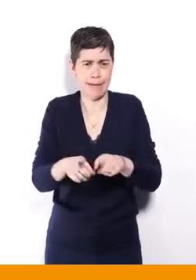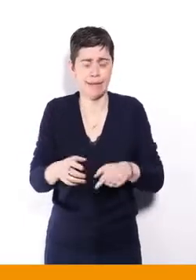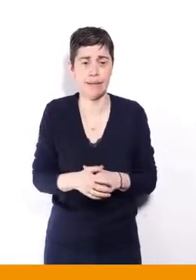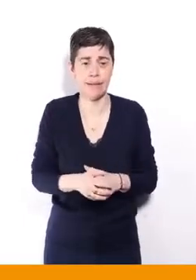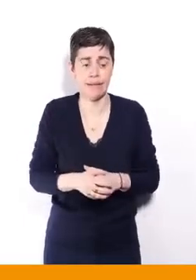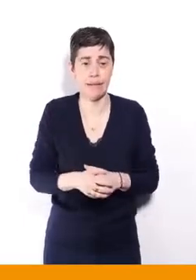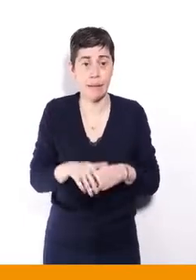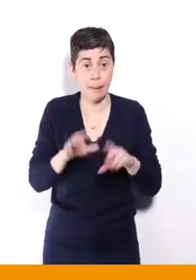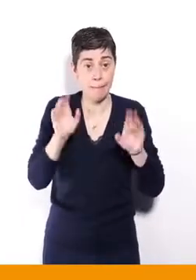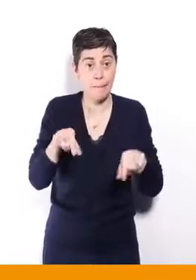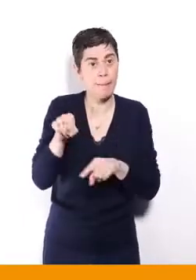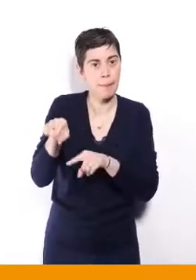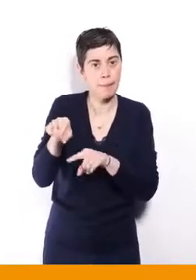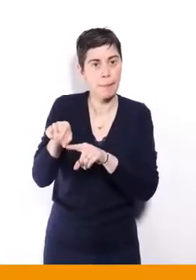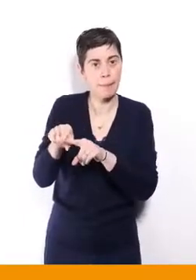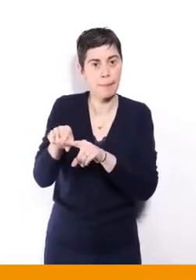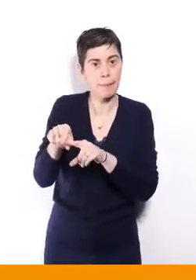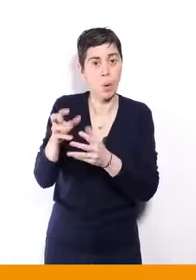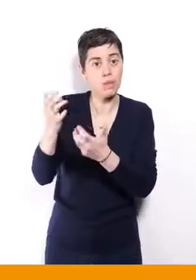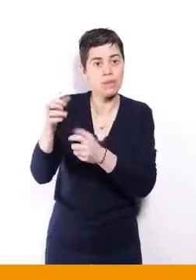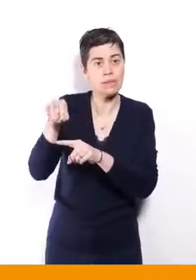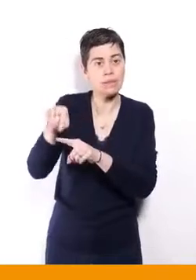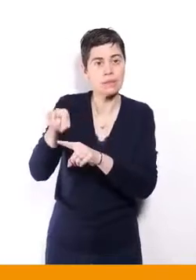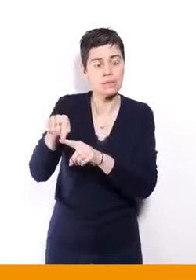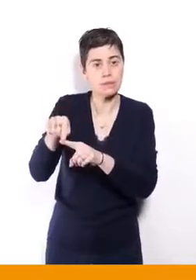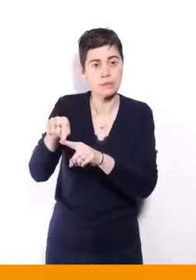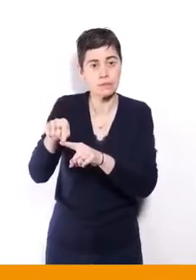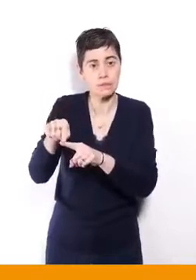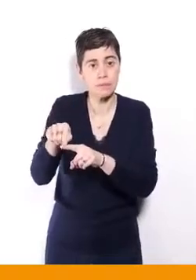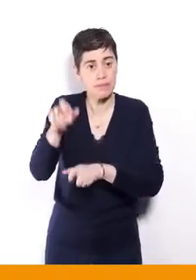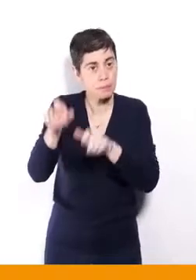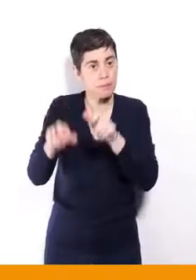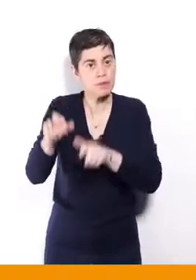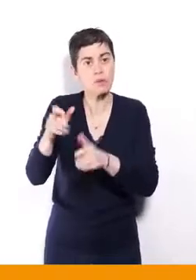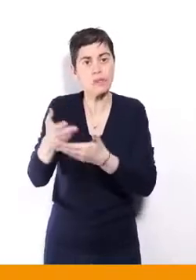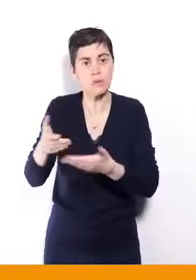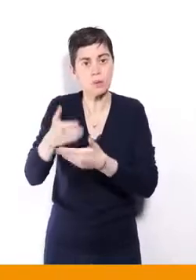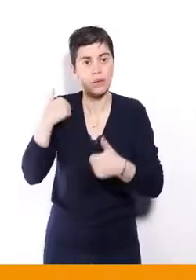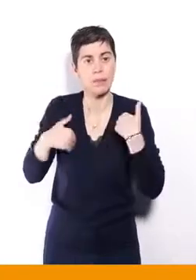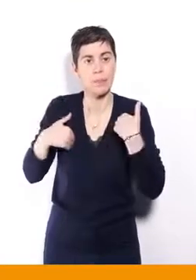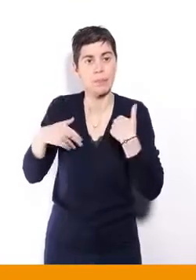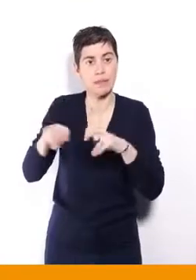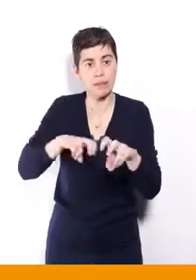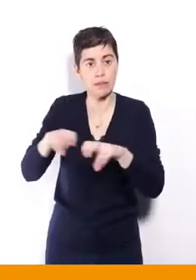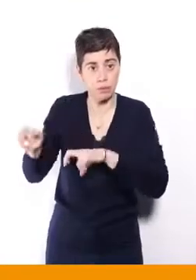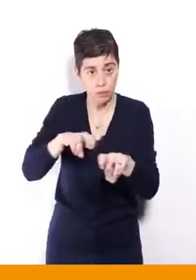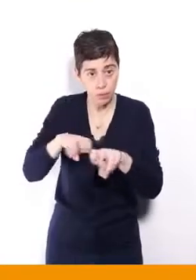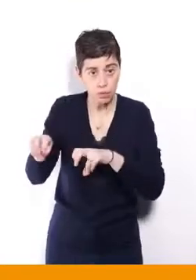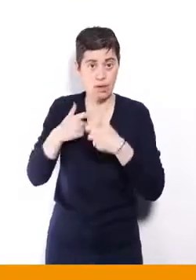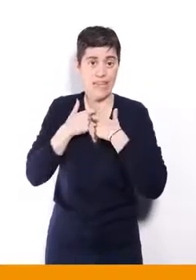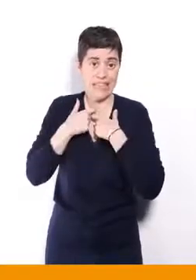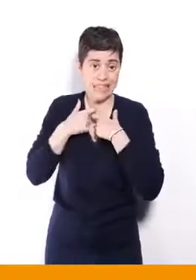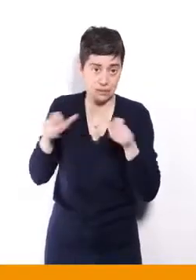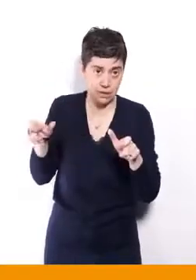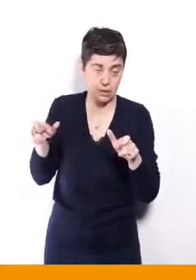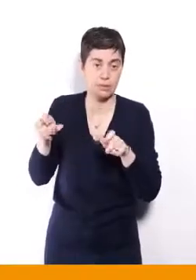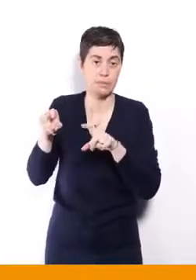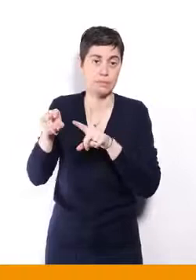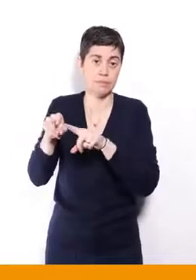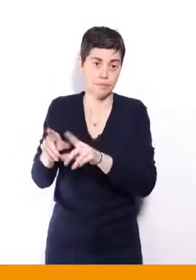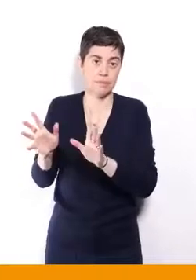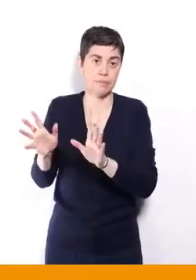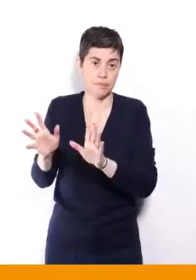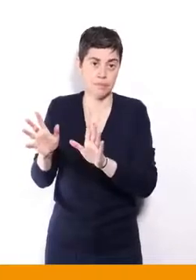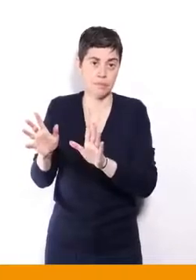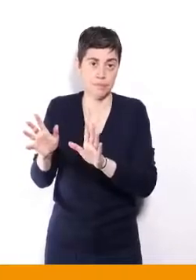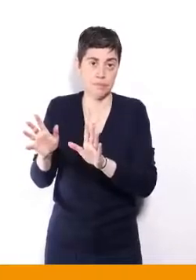Antilles, la question du déplacement des personnes en situation de handicap, de l'accessibilité à tout, est loin,